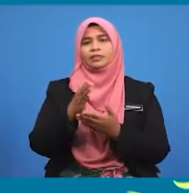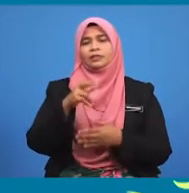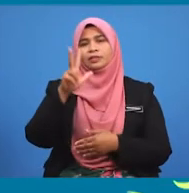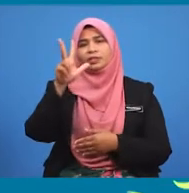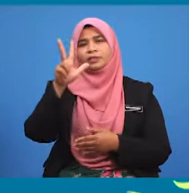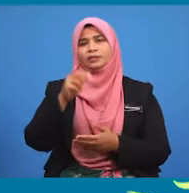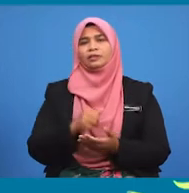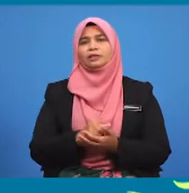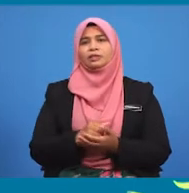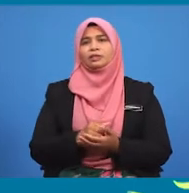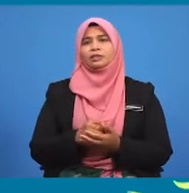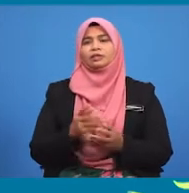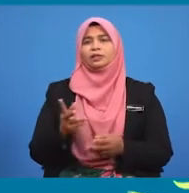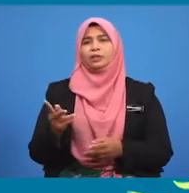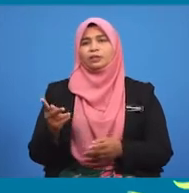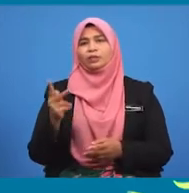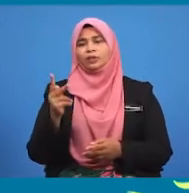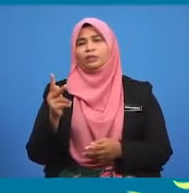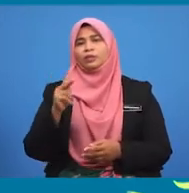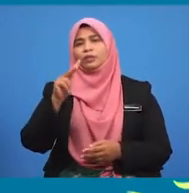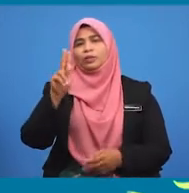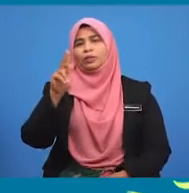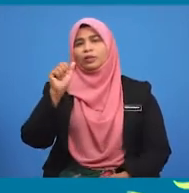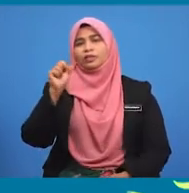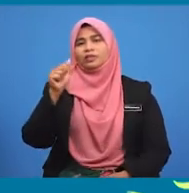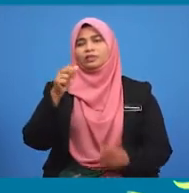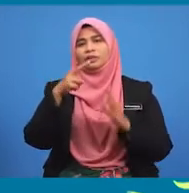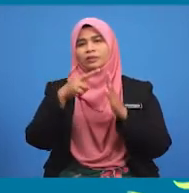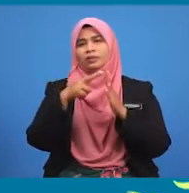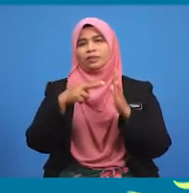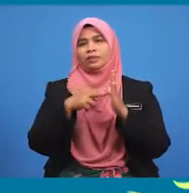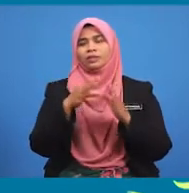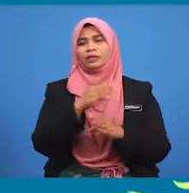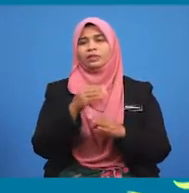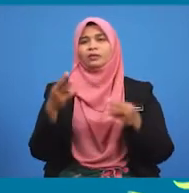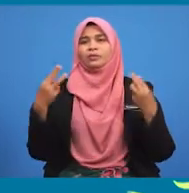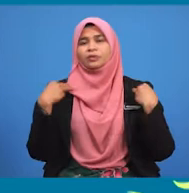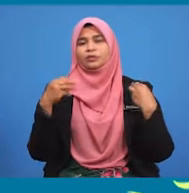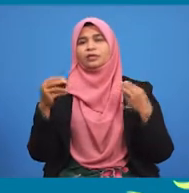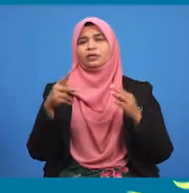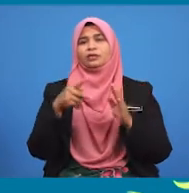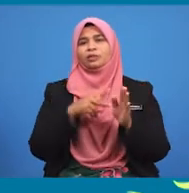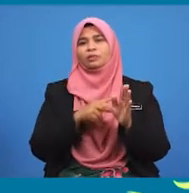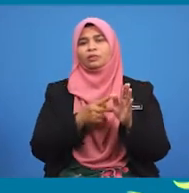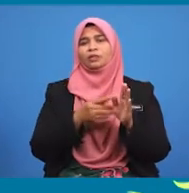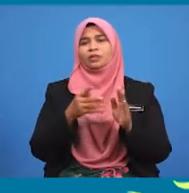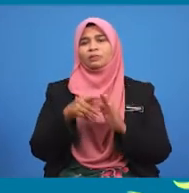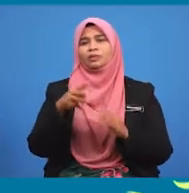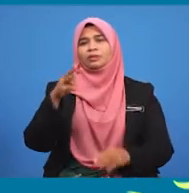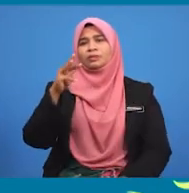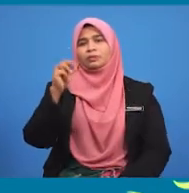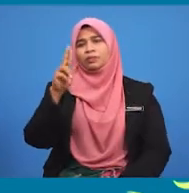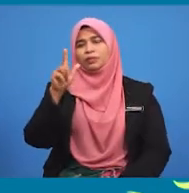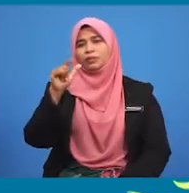ketiga, menguatkasakan undang-undang syariat dan mewujudkan pusat-pusat pemulihan dan pemantapan